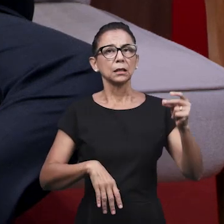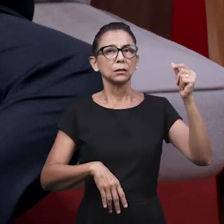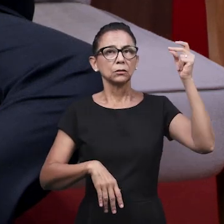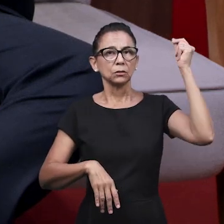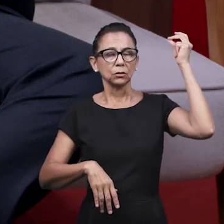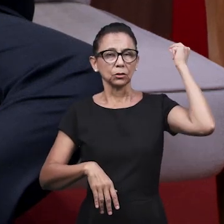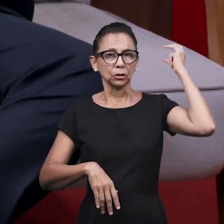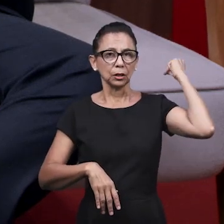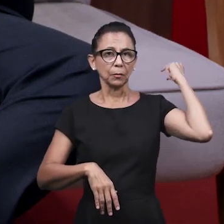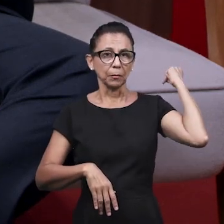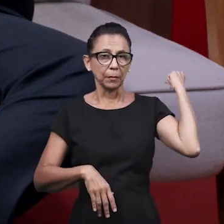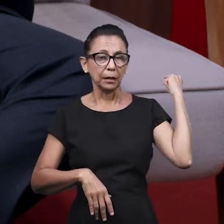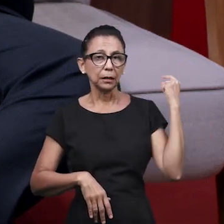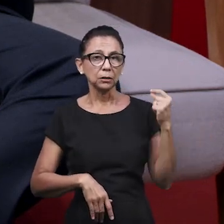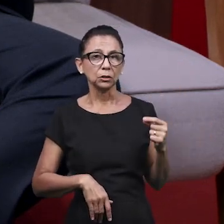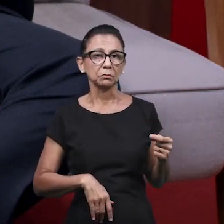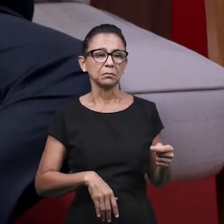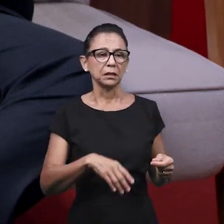offriraient